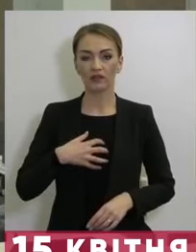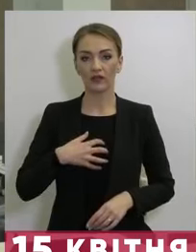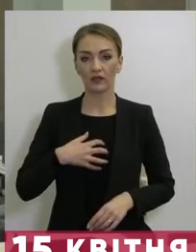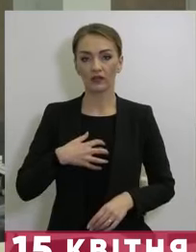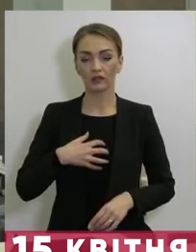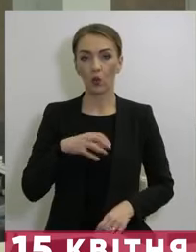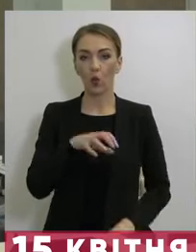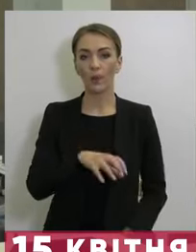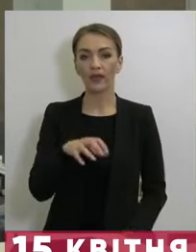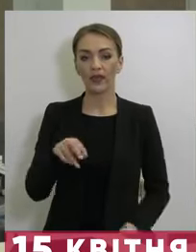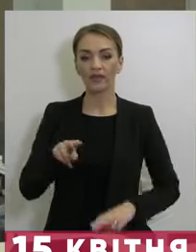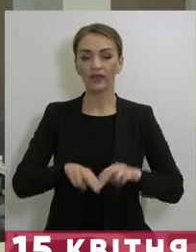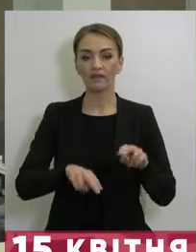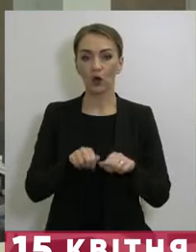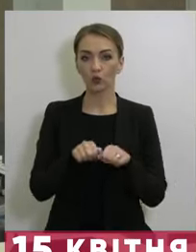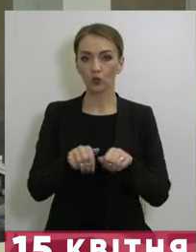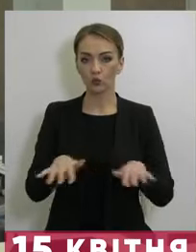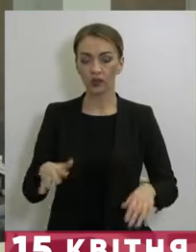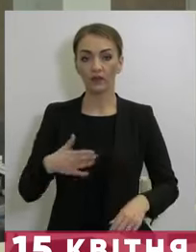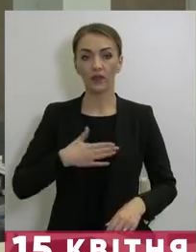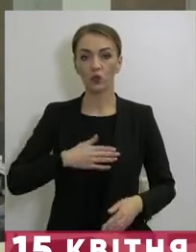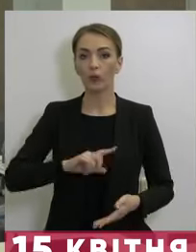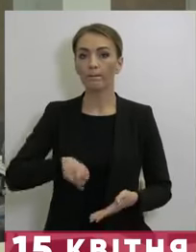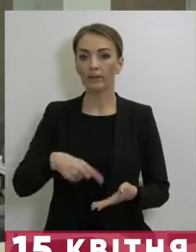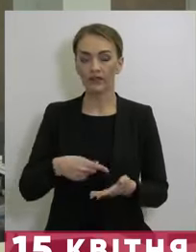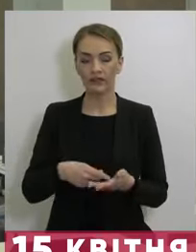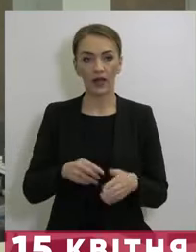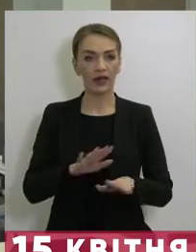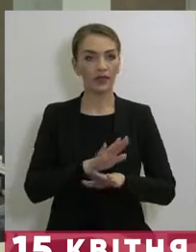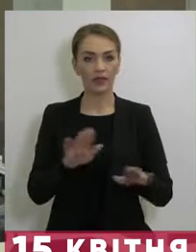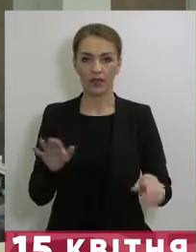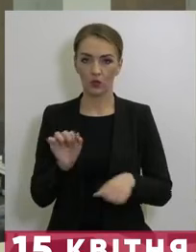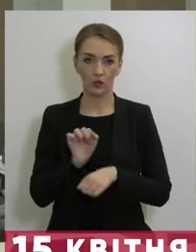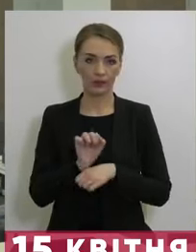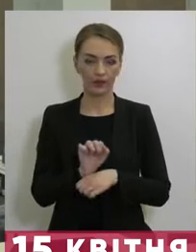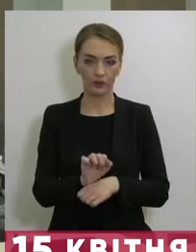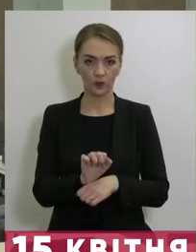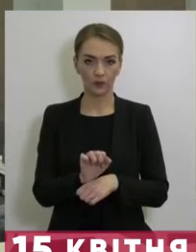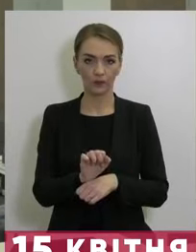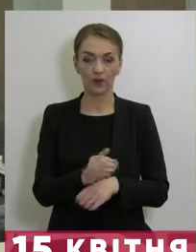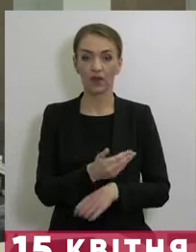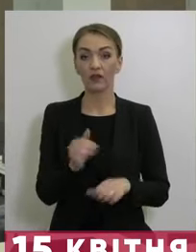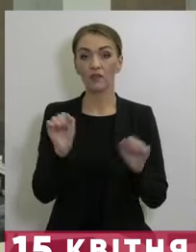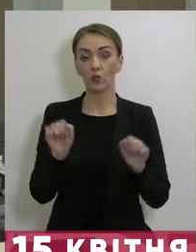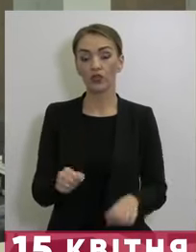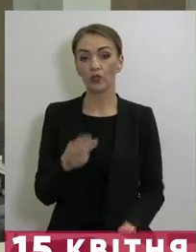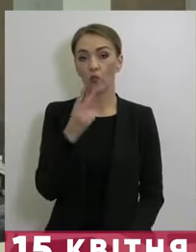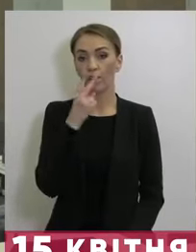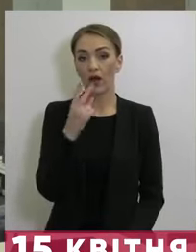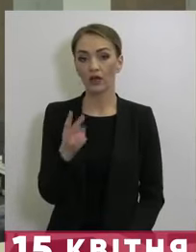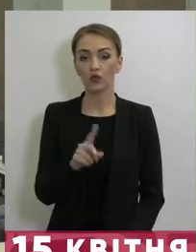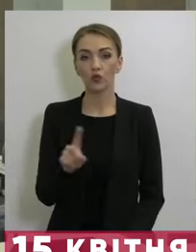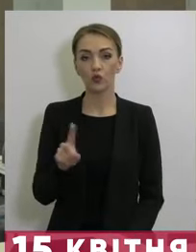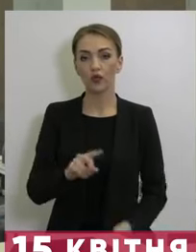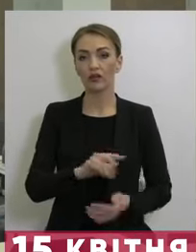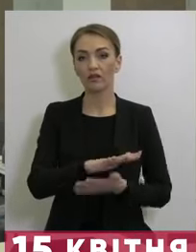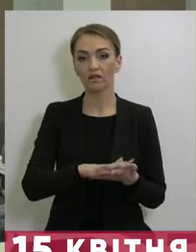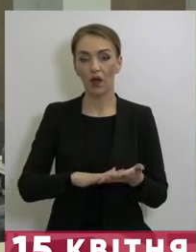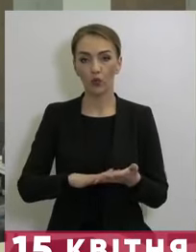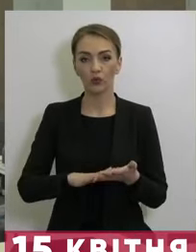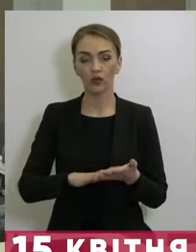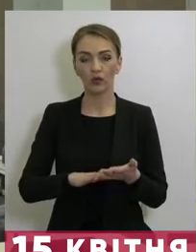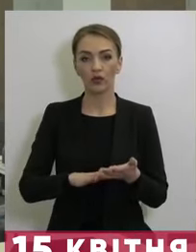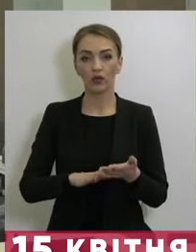об'єктів інфраструктури нашого міста не зупинено. Ви можете побачити, що тривають роботи